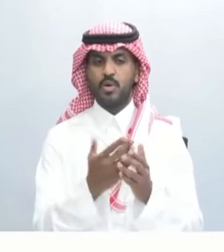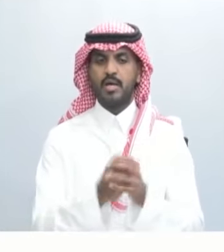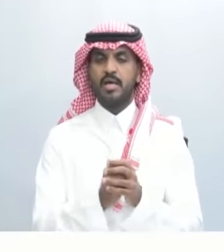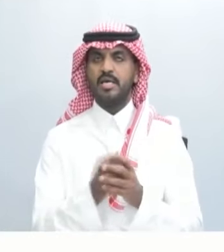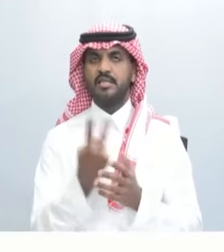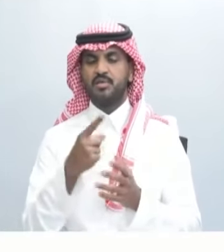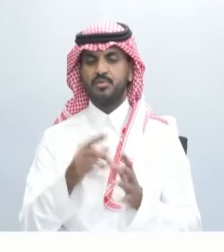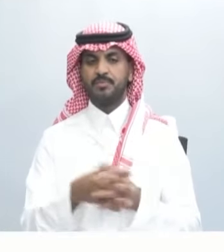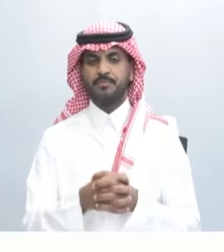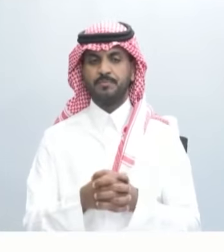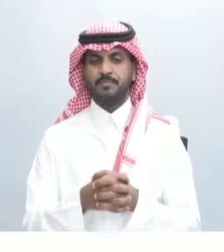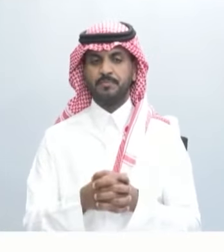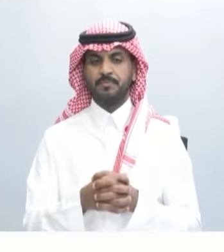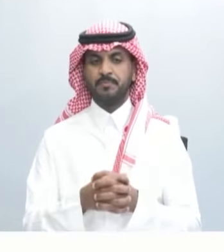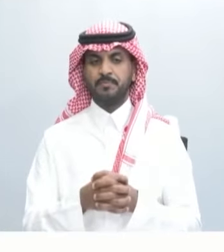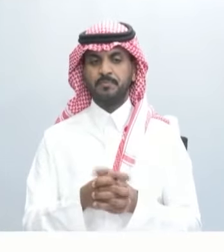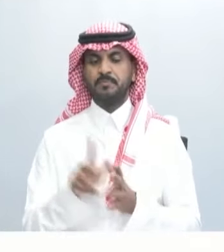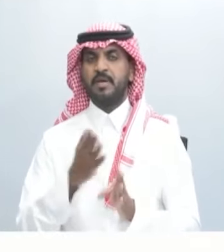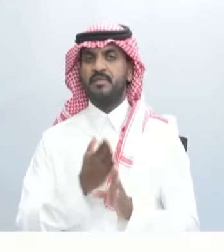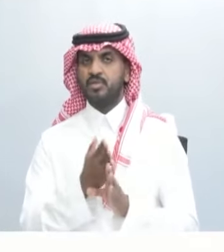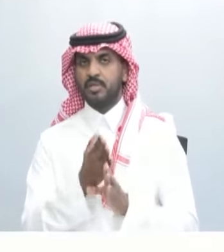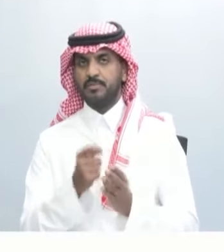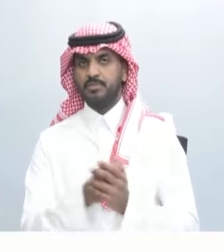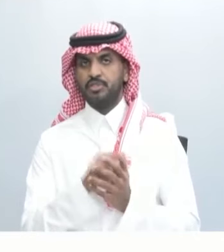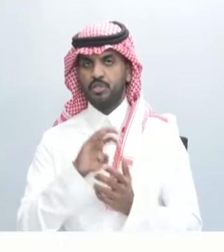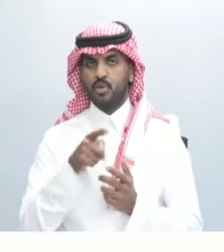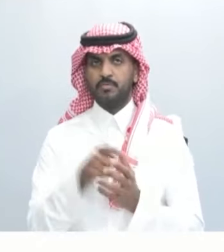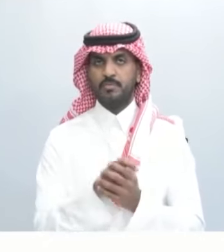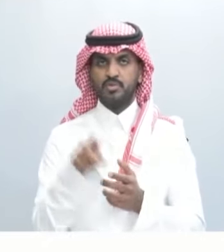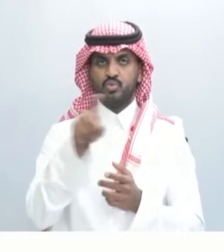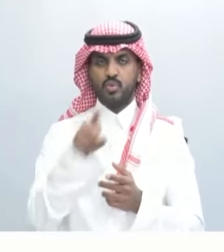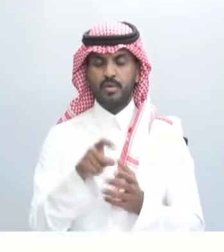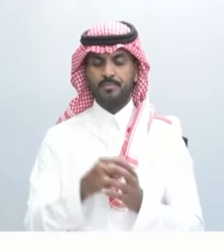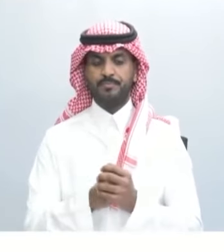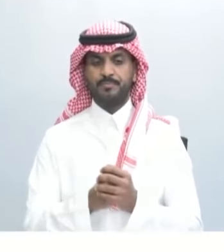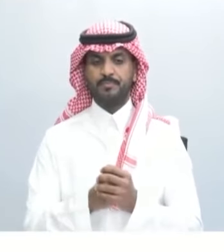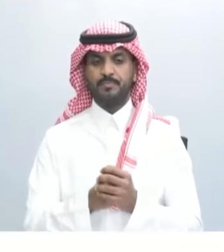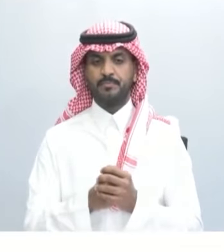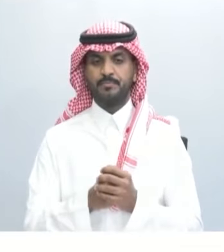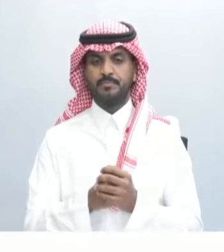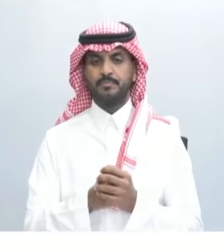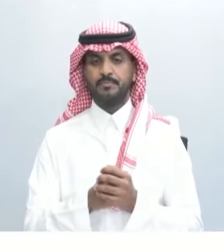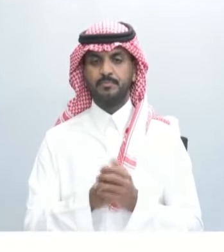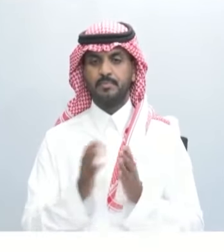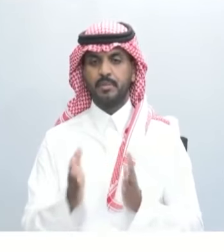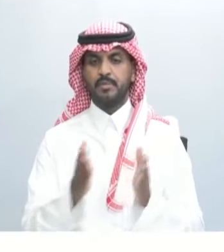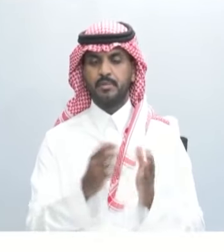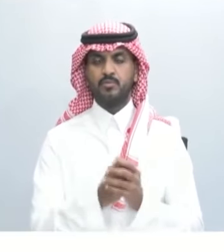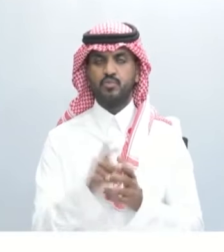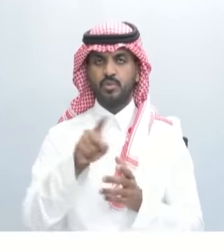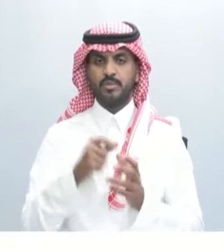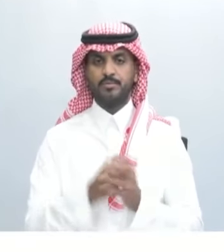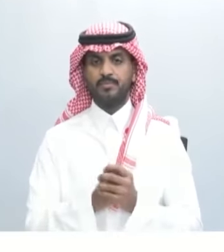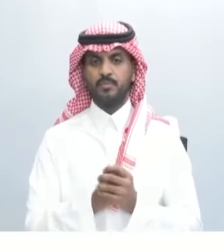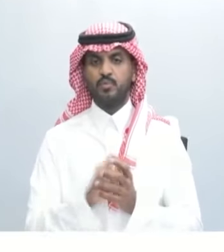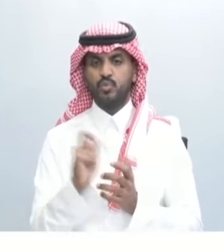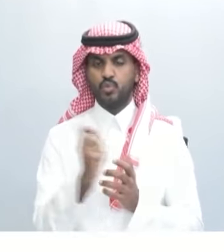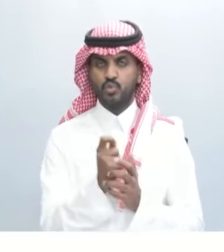واثنا عشر اذا بهذا الشكل نكون اجبنا على هذا السؤال الان ننتقل واياكم الى السؤال التالي